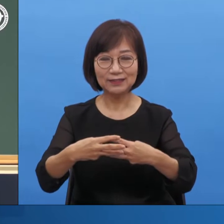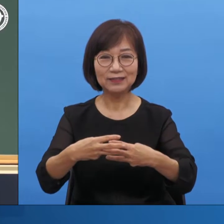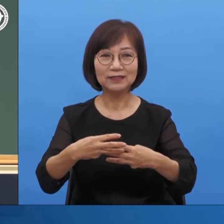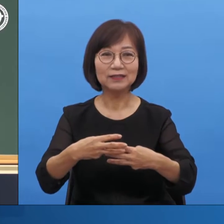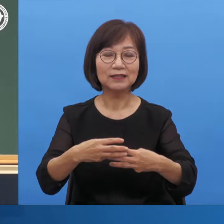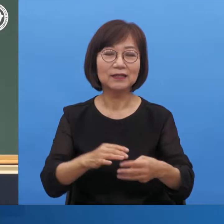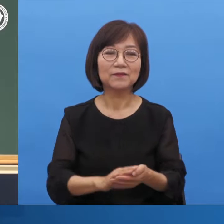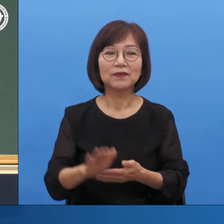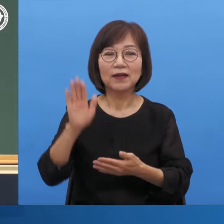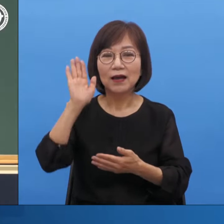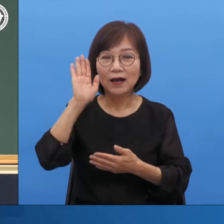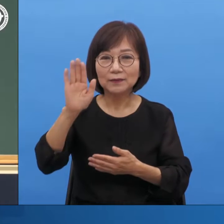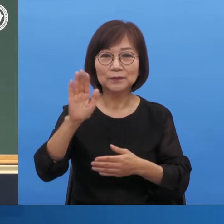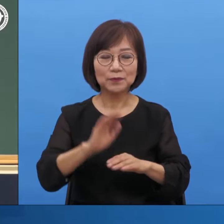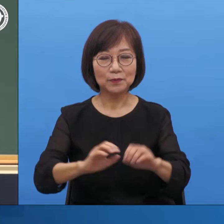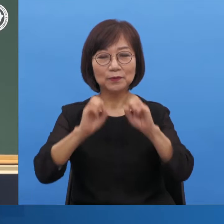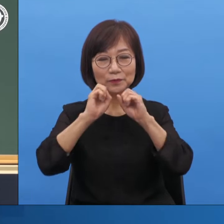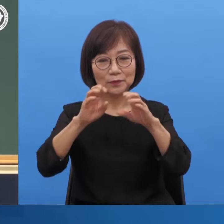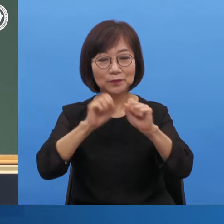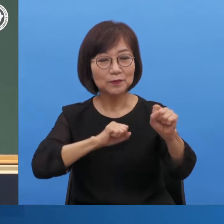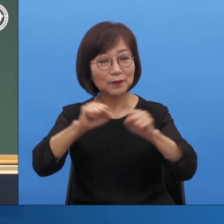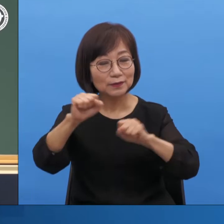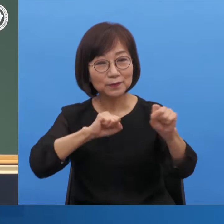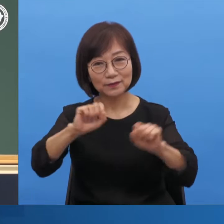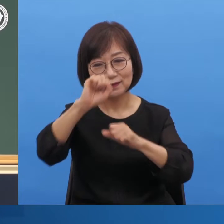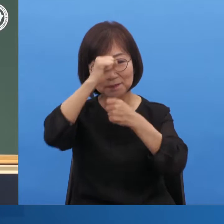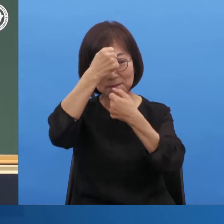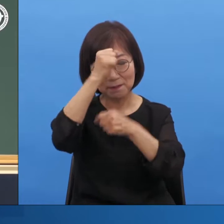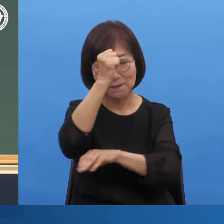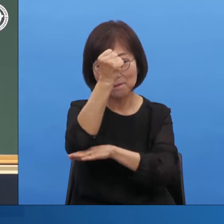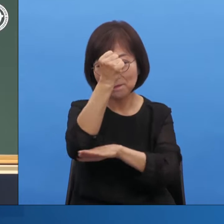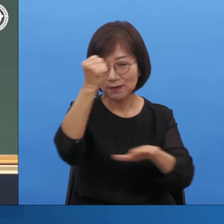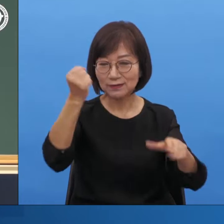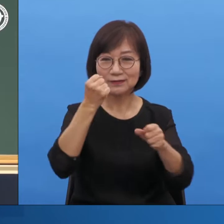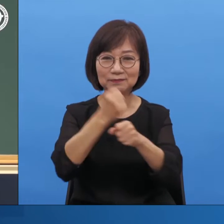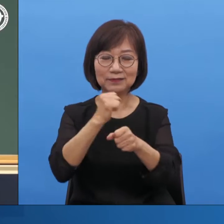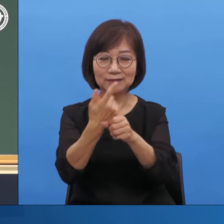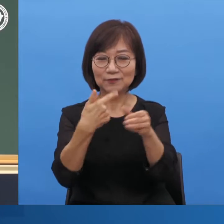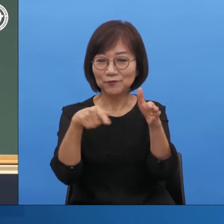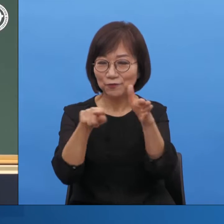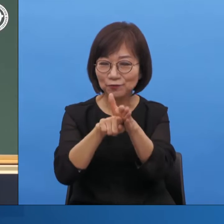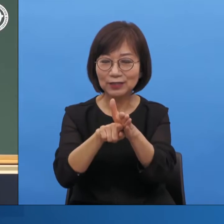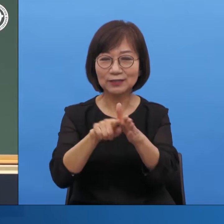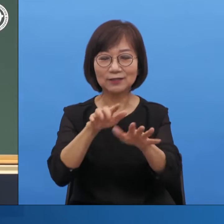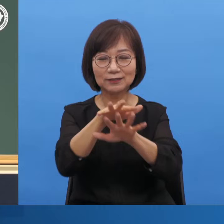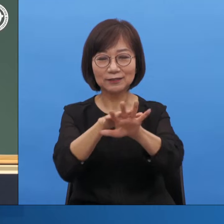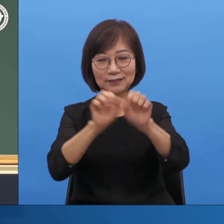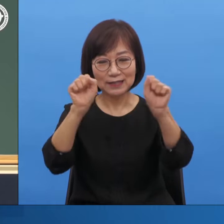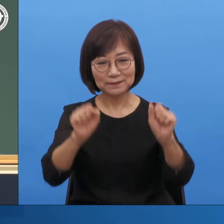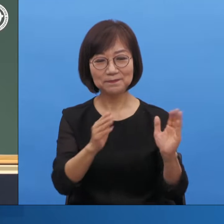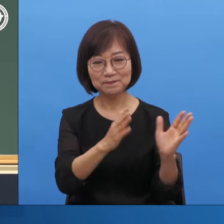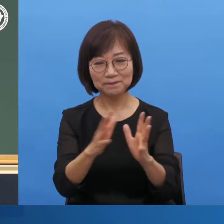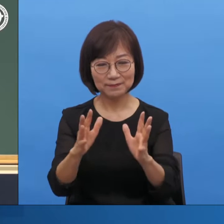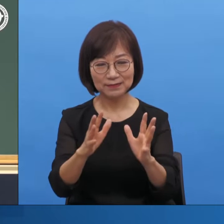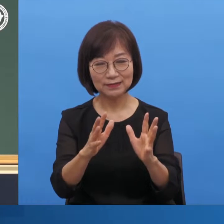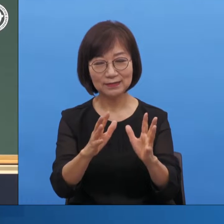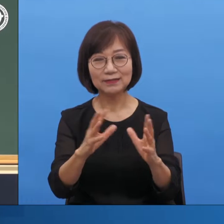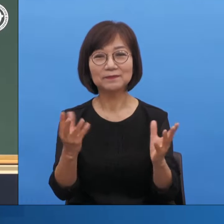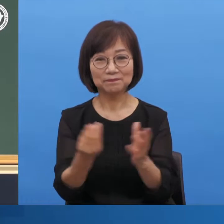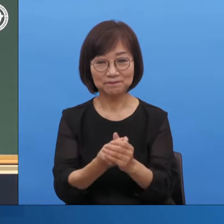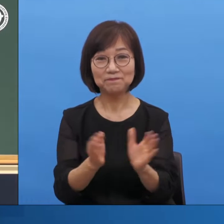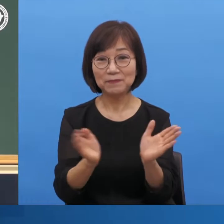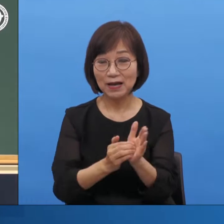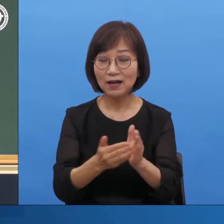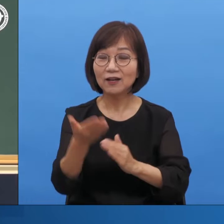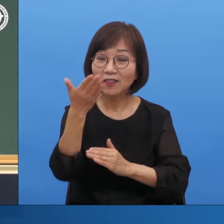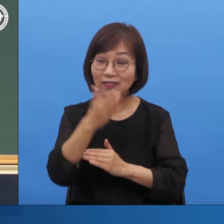가능한 전도운동의 발판을 만들려고 시스템을 정비하고 해왔습니다. 그런 동안에 우리 협회의